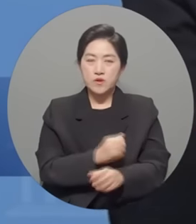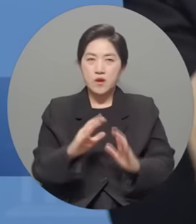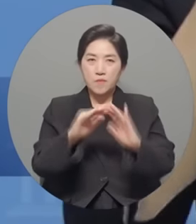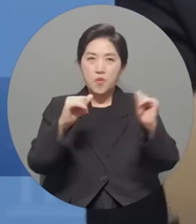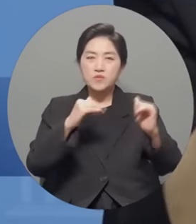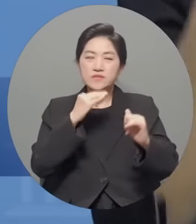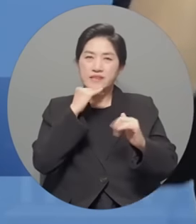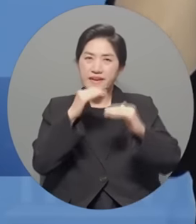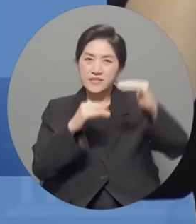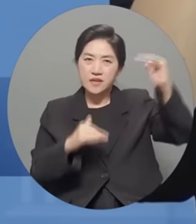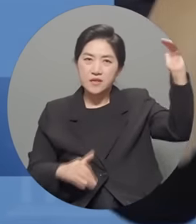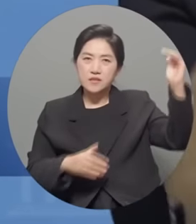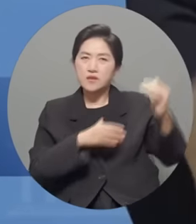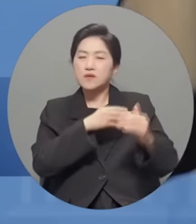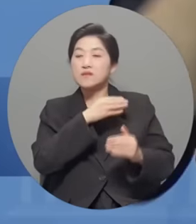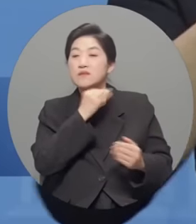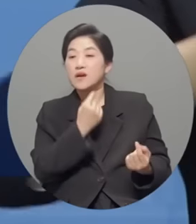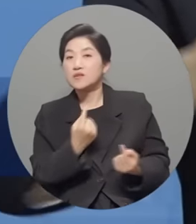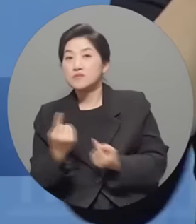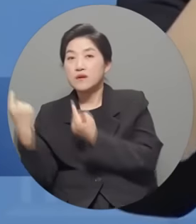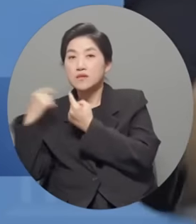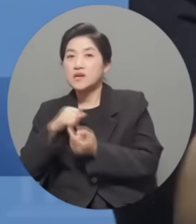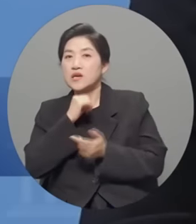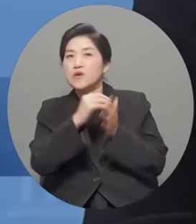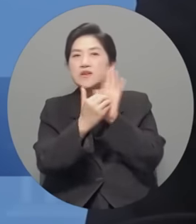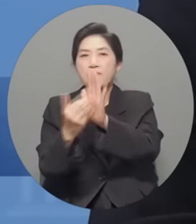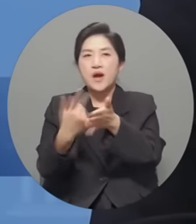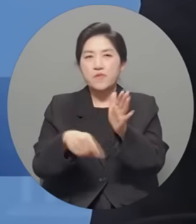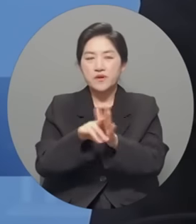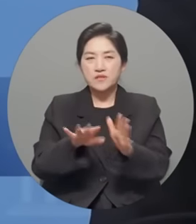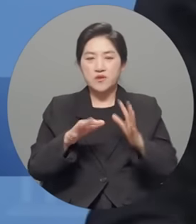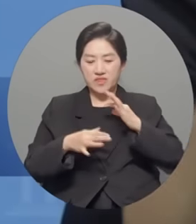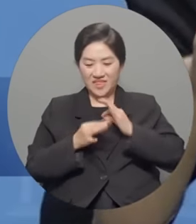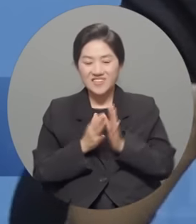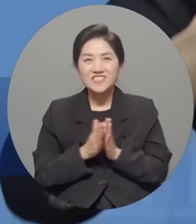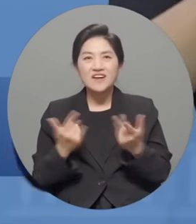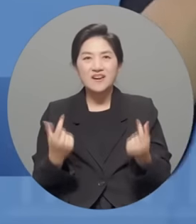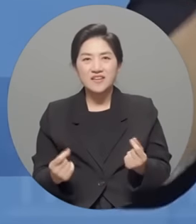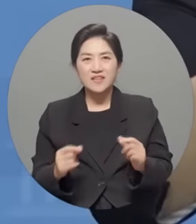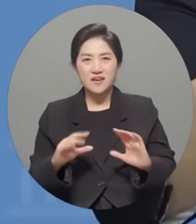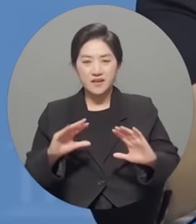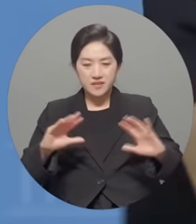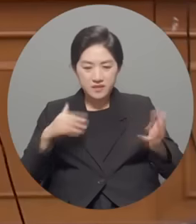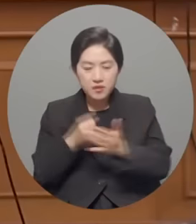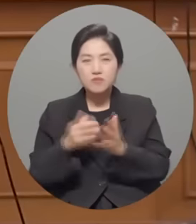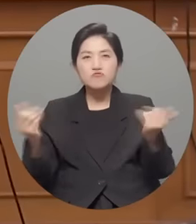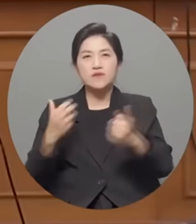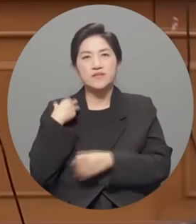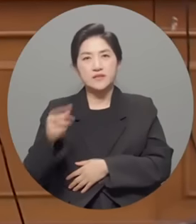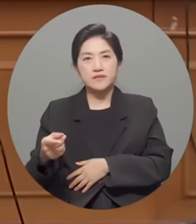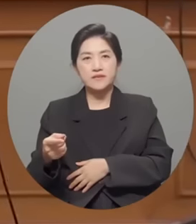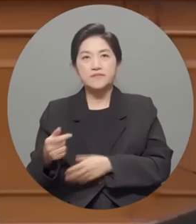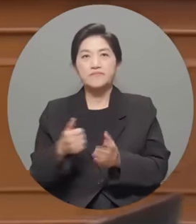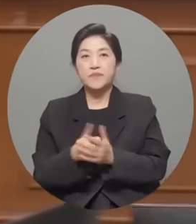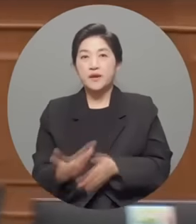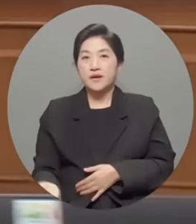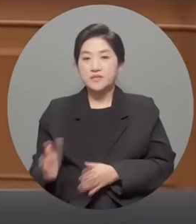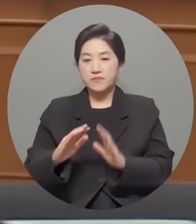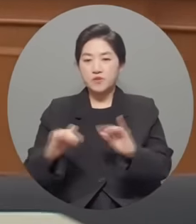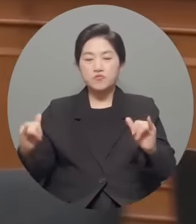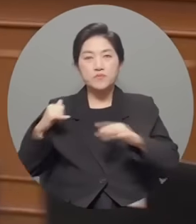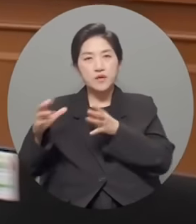예방하기 위한 첫 단추가 시작됐습니다. 이제는 국회의 시간입니다. 하지만